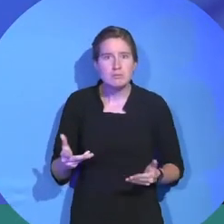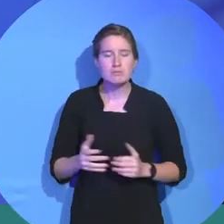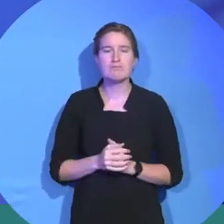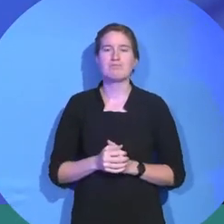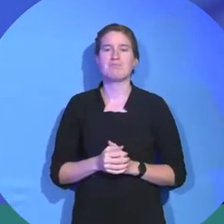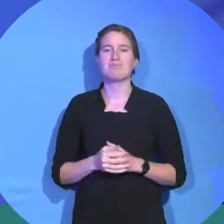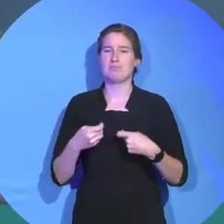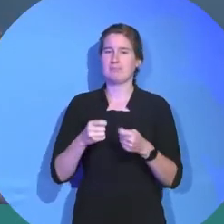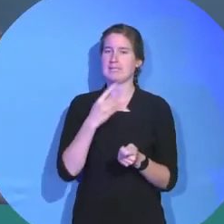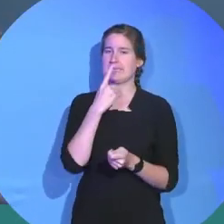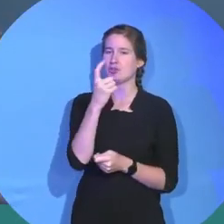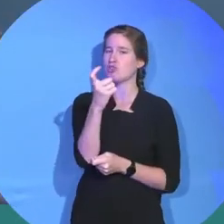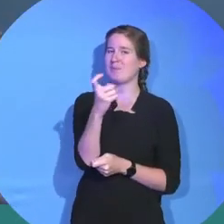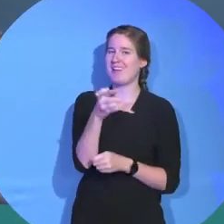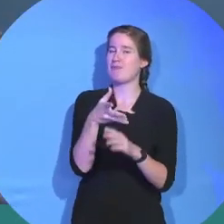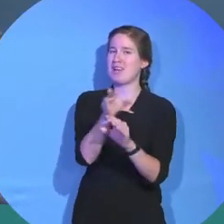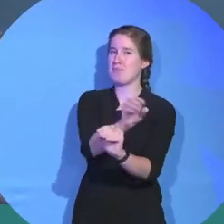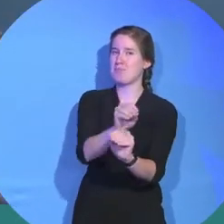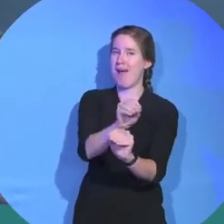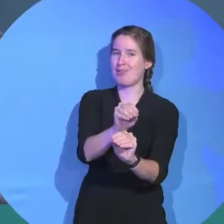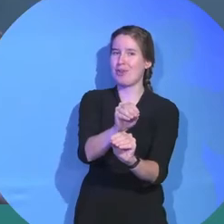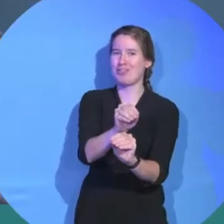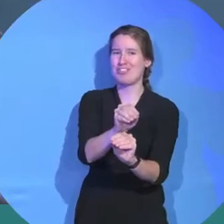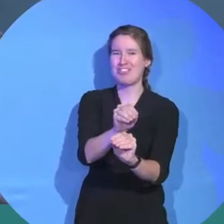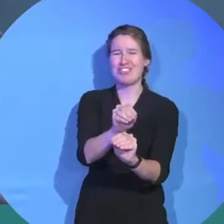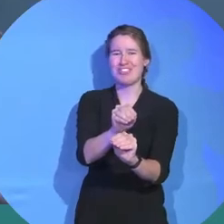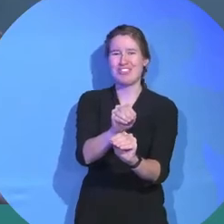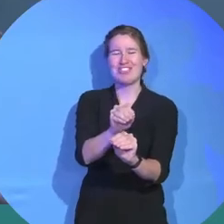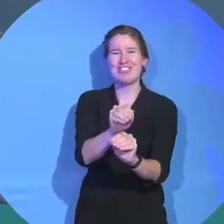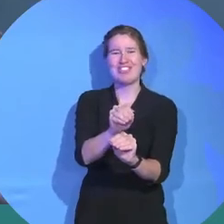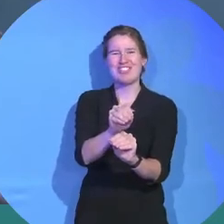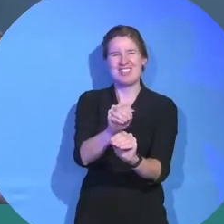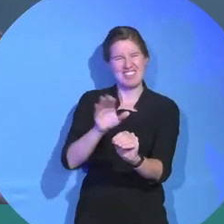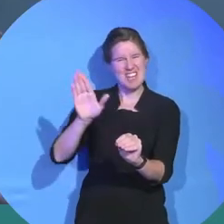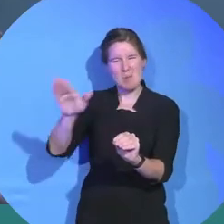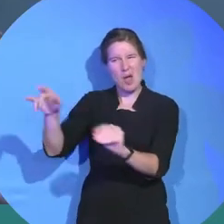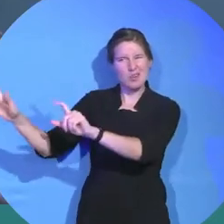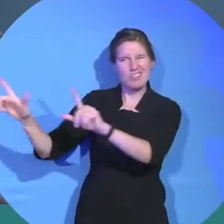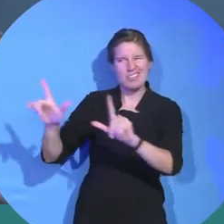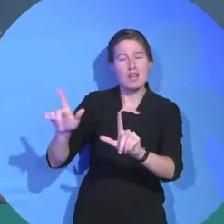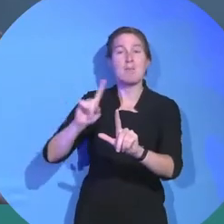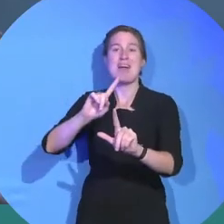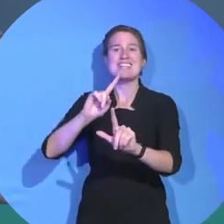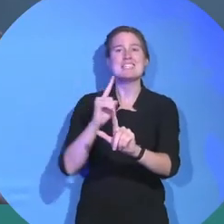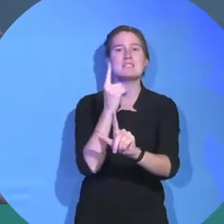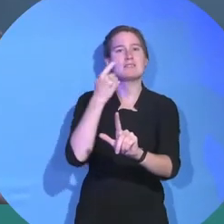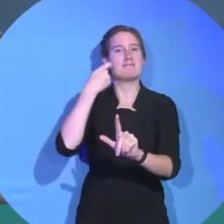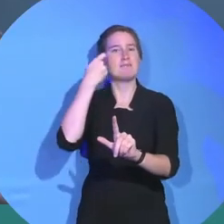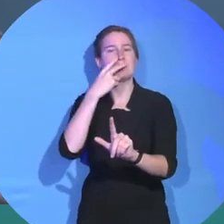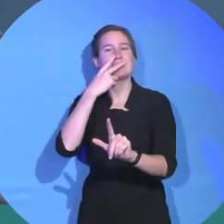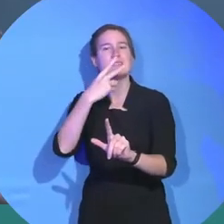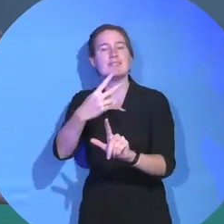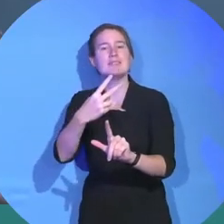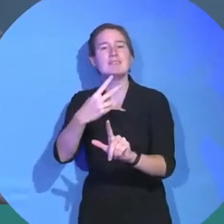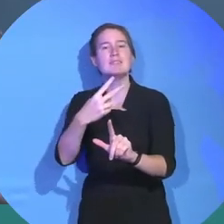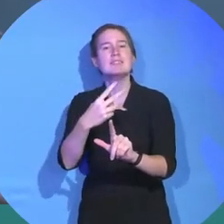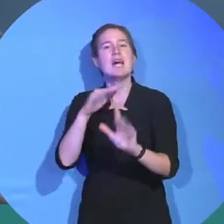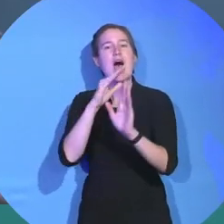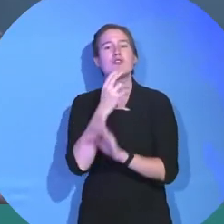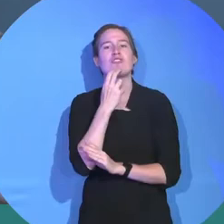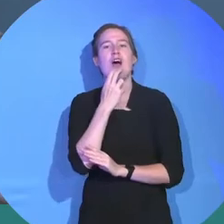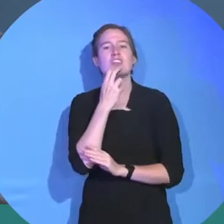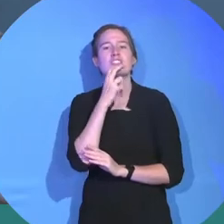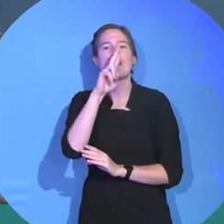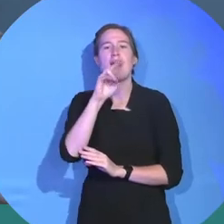meteen nadat we naar buiten gaan, gaan we eerst een interview zien met huisarts Hildering, die meer gaat vertellen over de